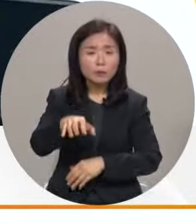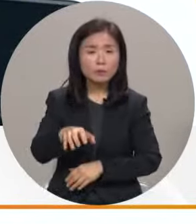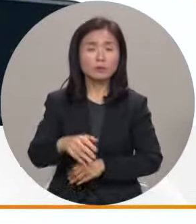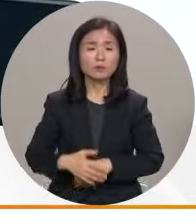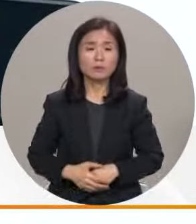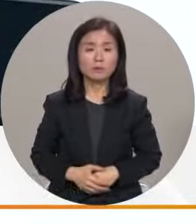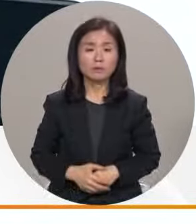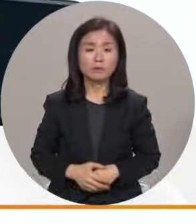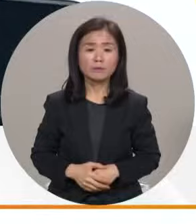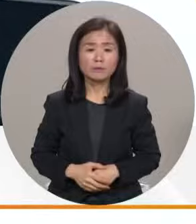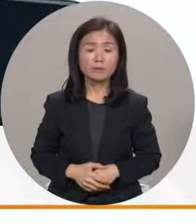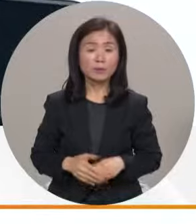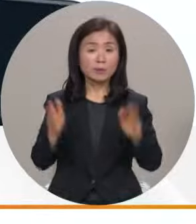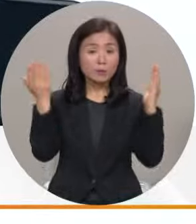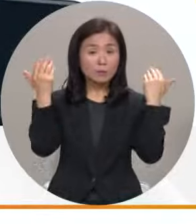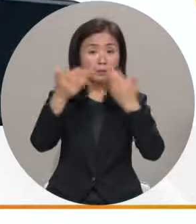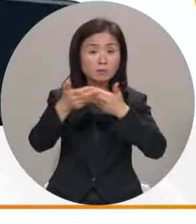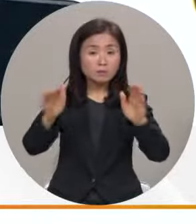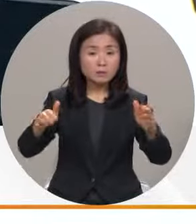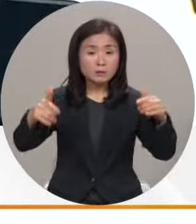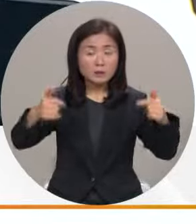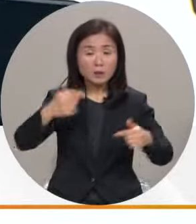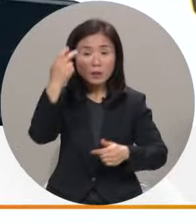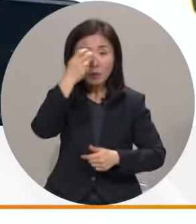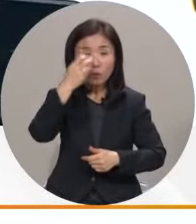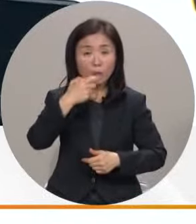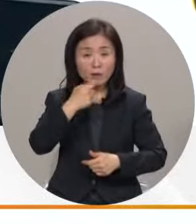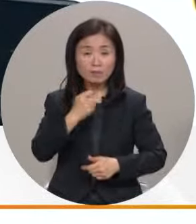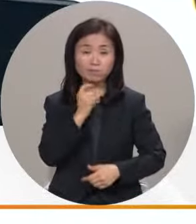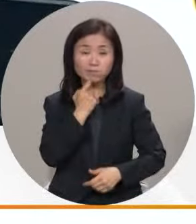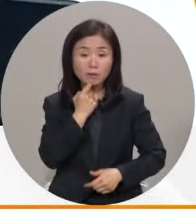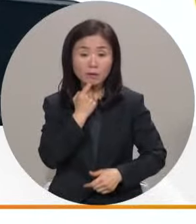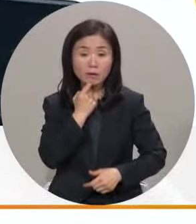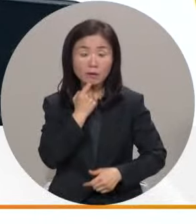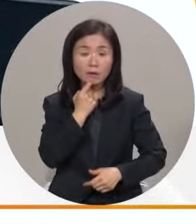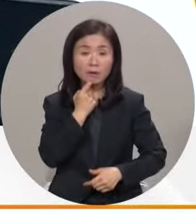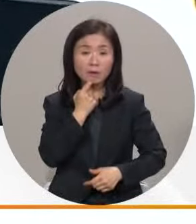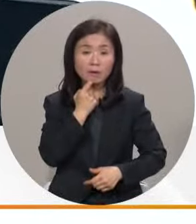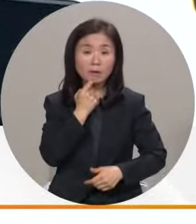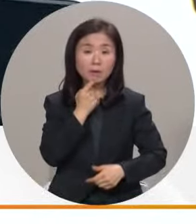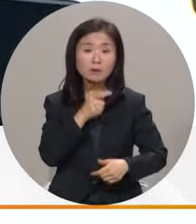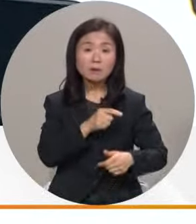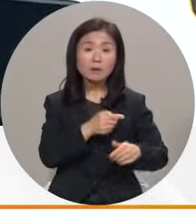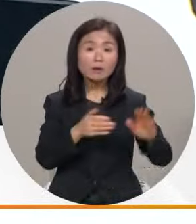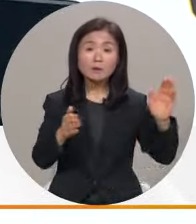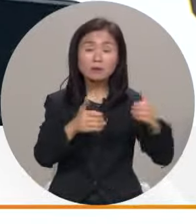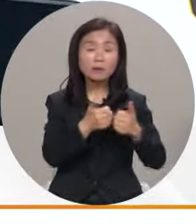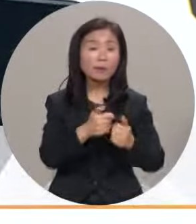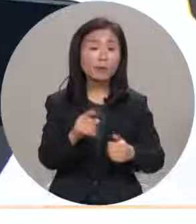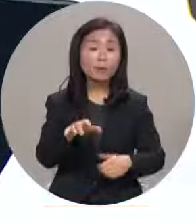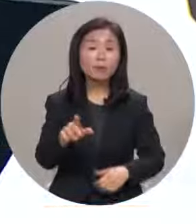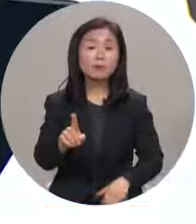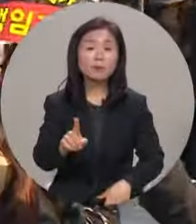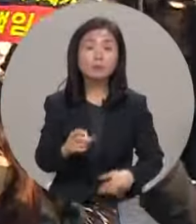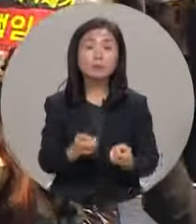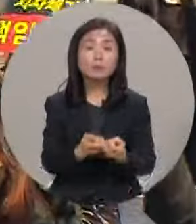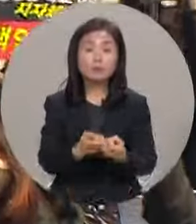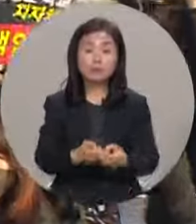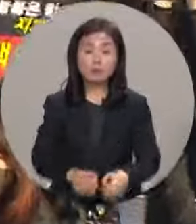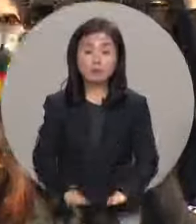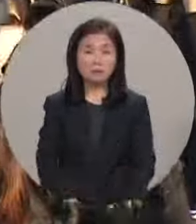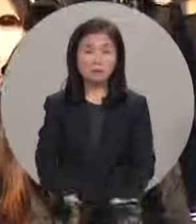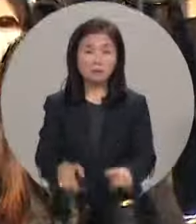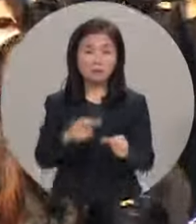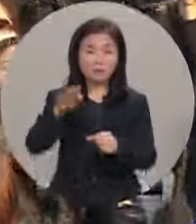곳입니다 교실에서 늘봄 하겠다고 밀어붙이면 재민이 상담은 어디서 합니까